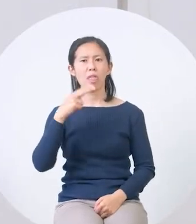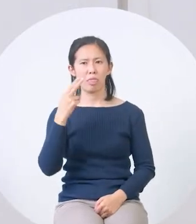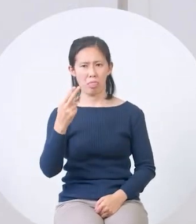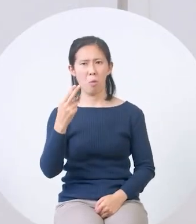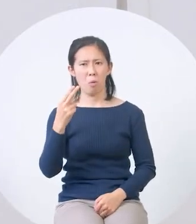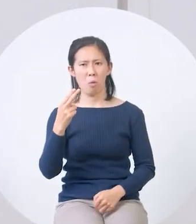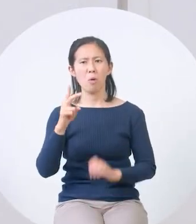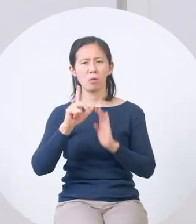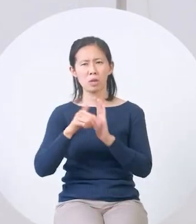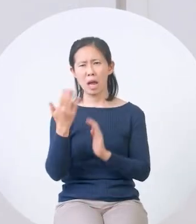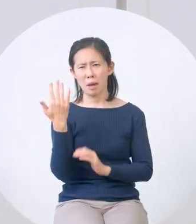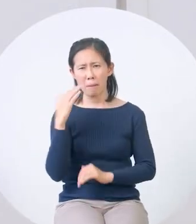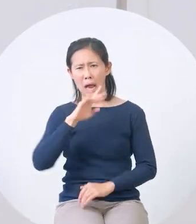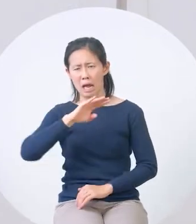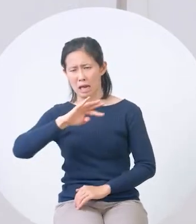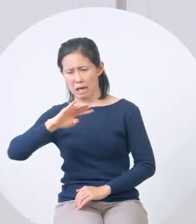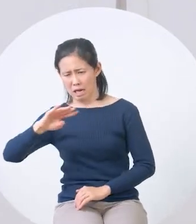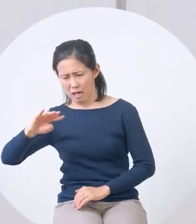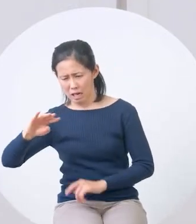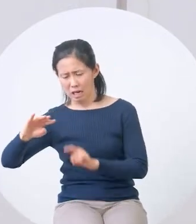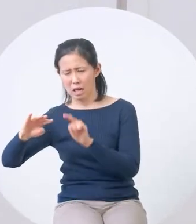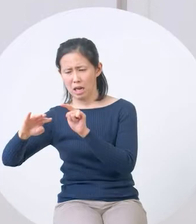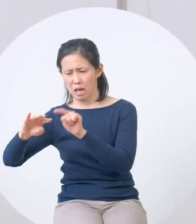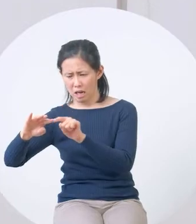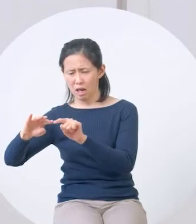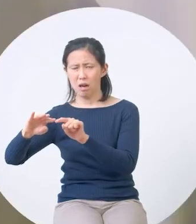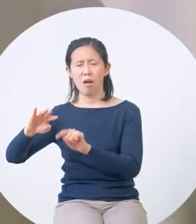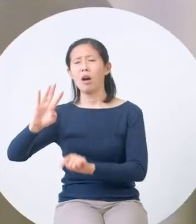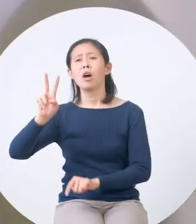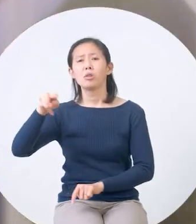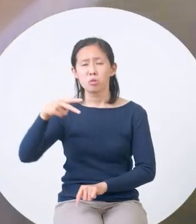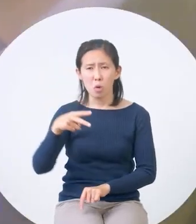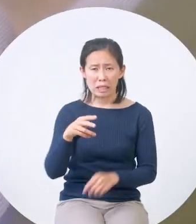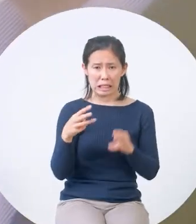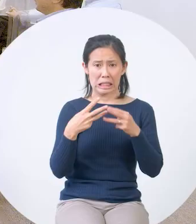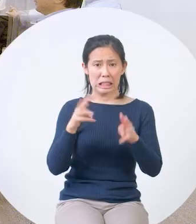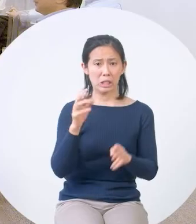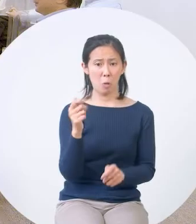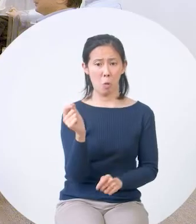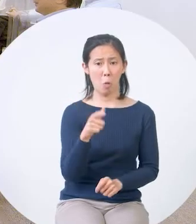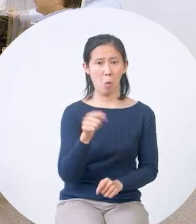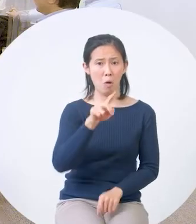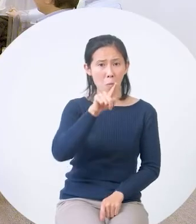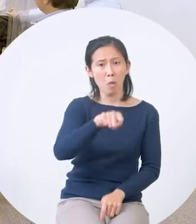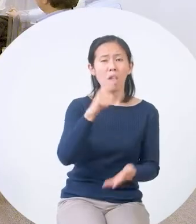ったのに、非常ボタンだけ展示がありませんでした。